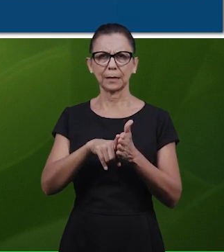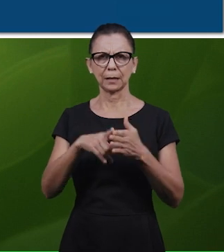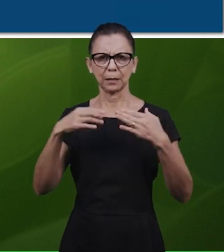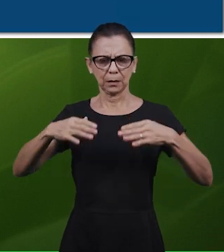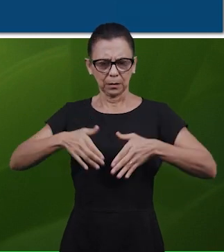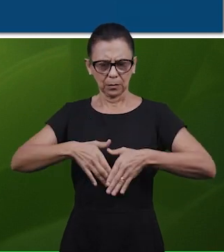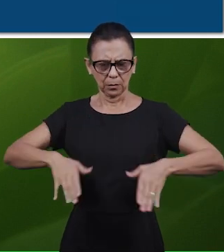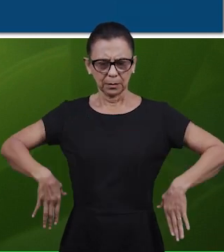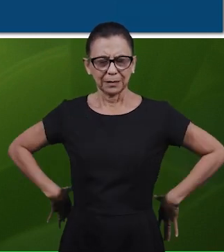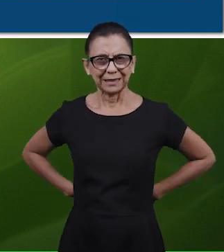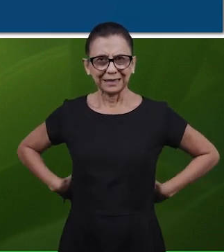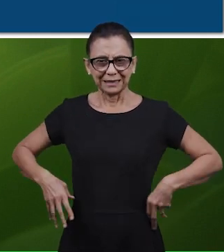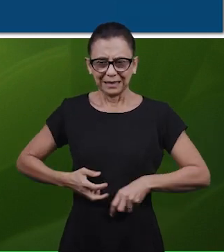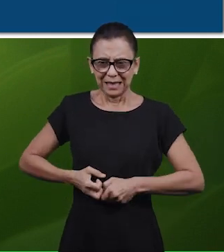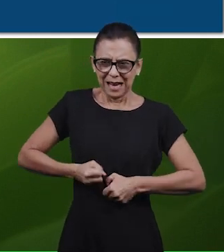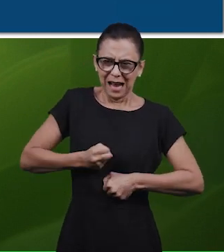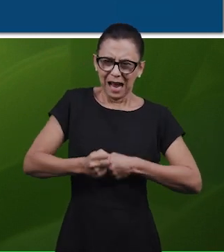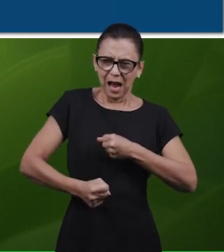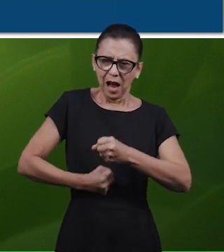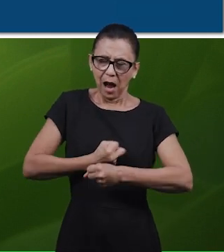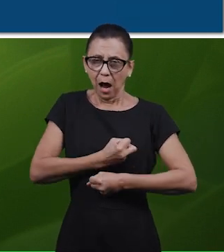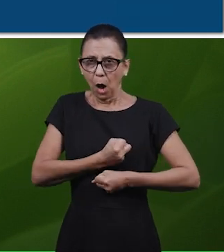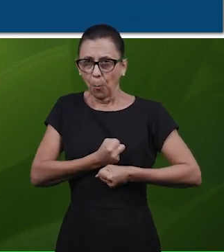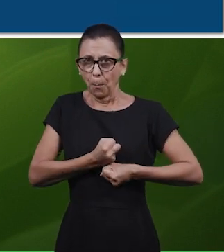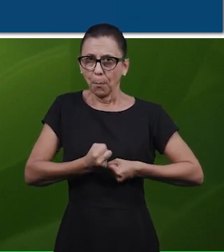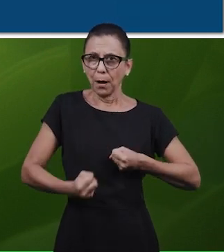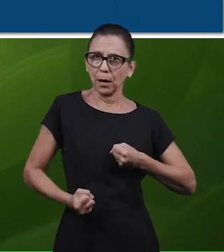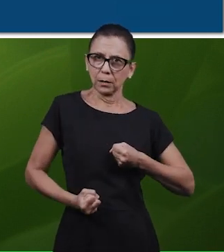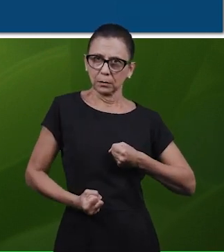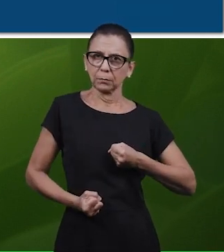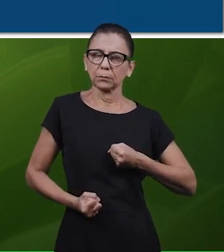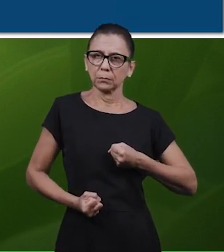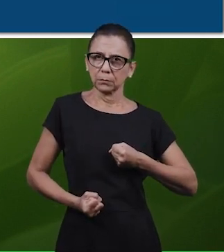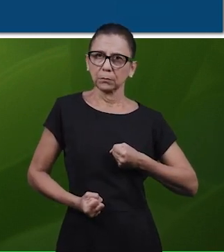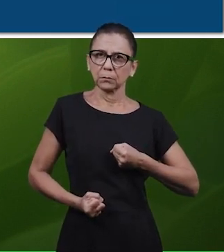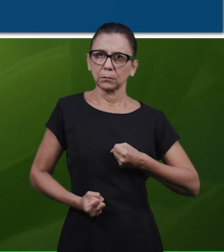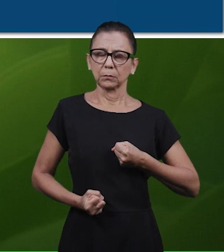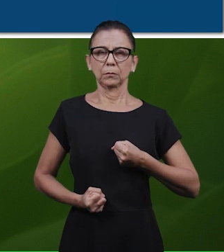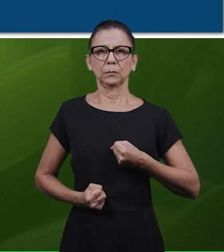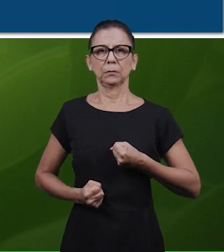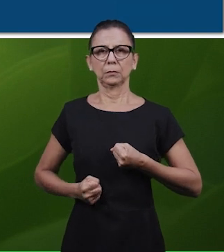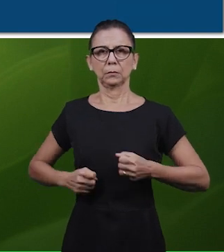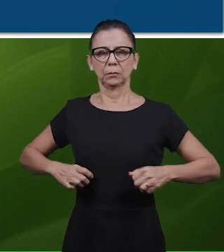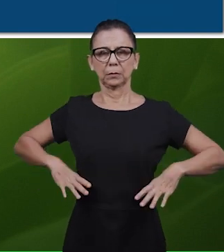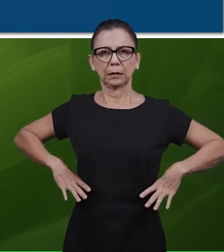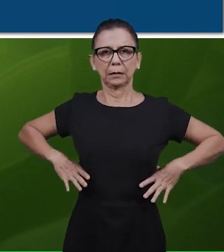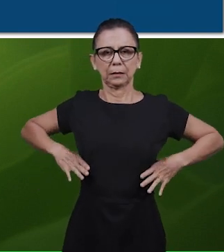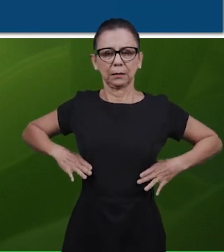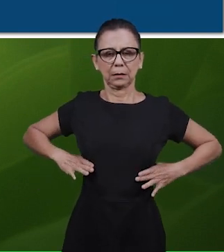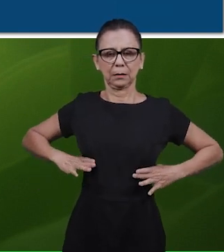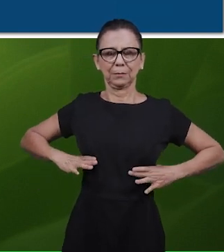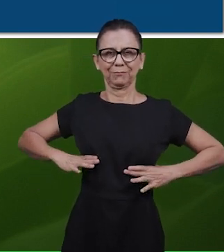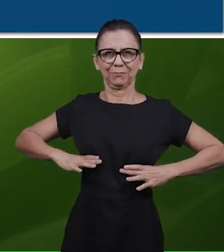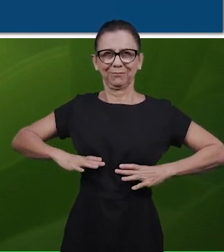studios savants portent des arguments par rapport à cendre les